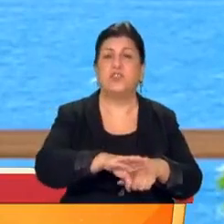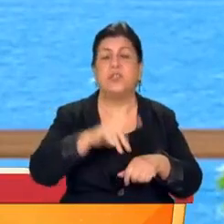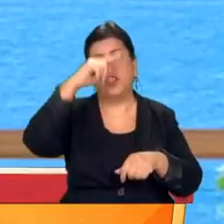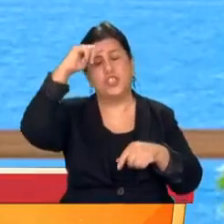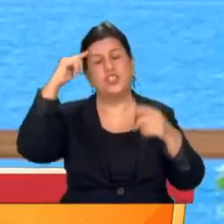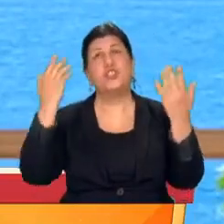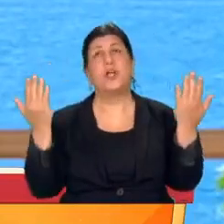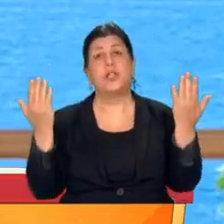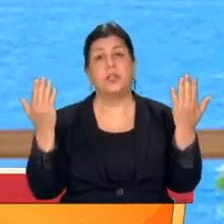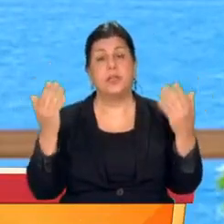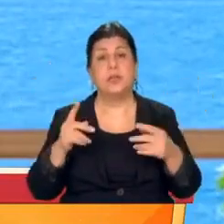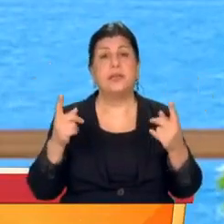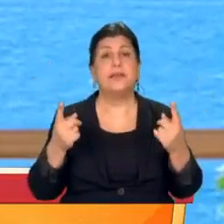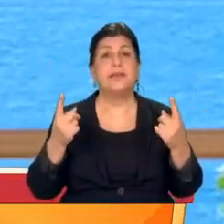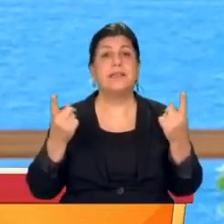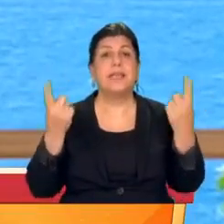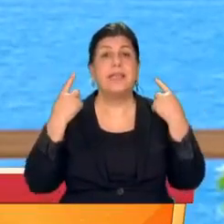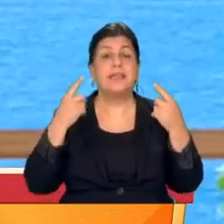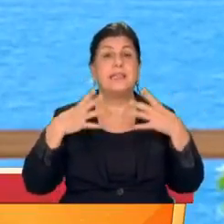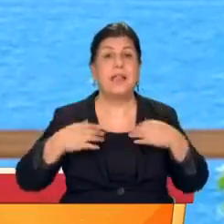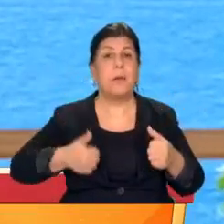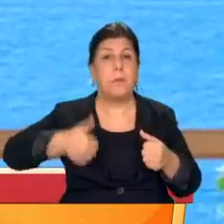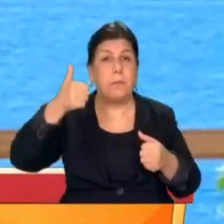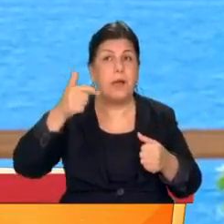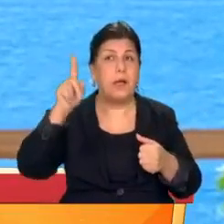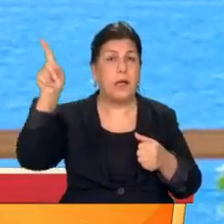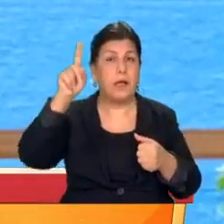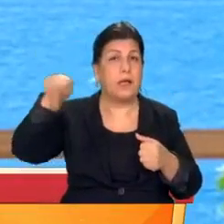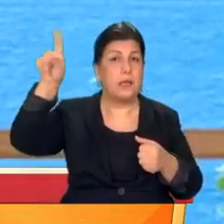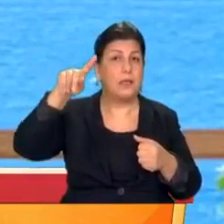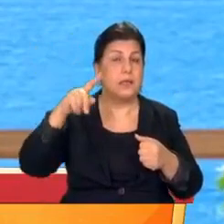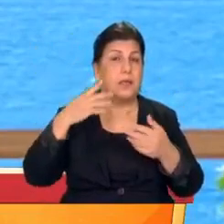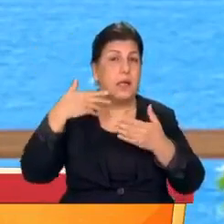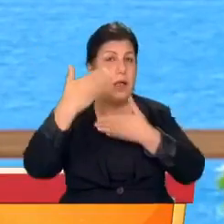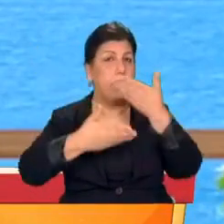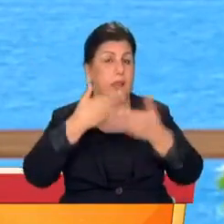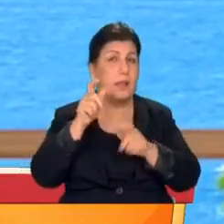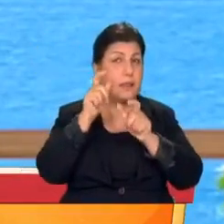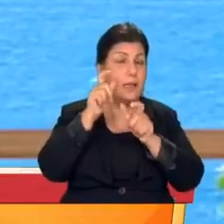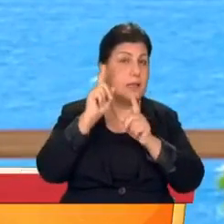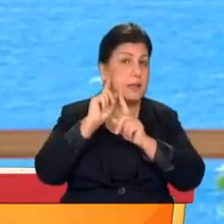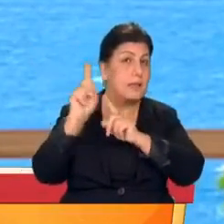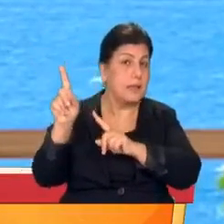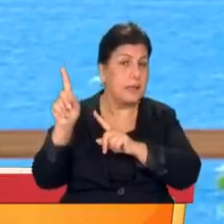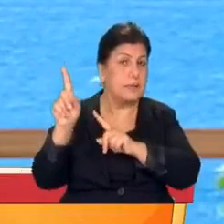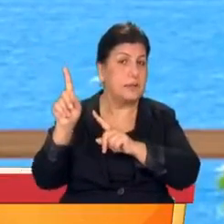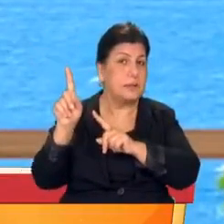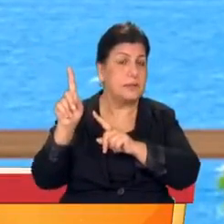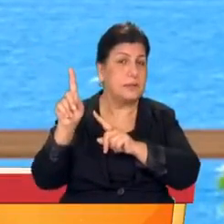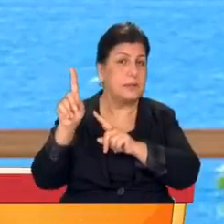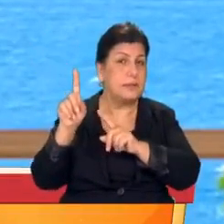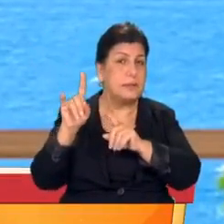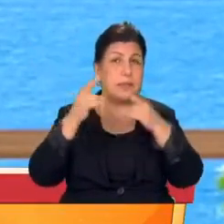izniyle inşallah yetkililerin sözlerine dikkat edersek onlara uyarsak